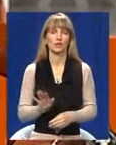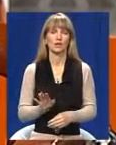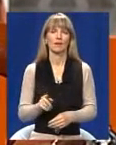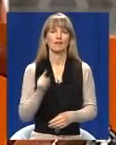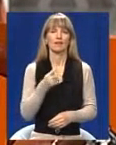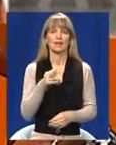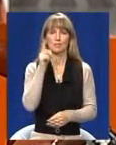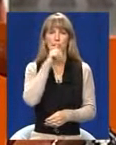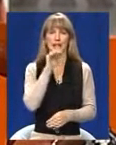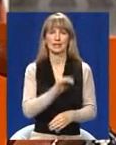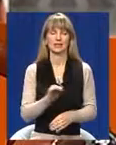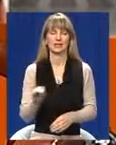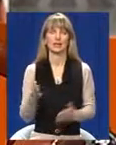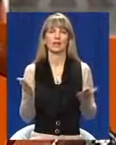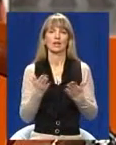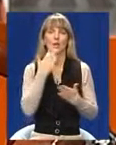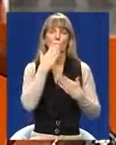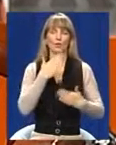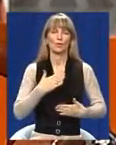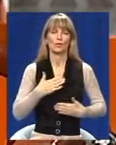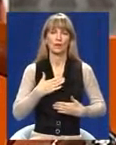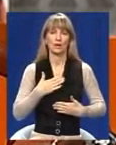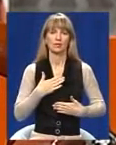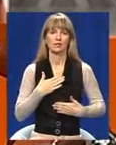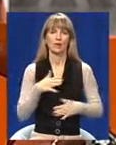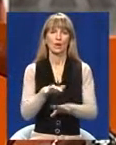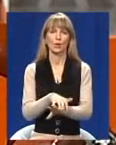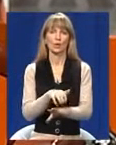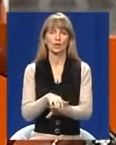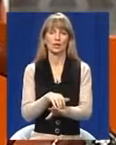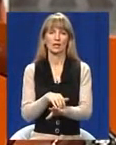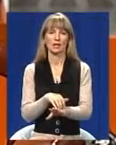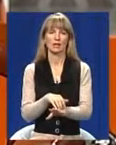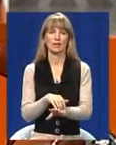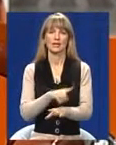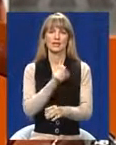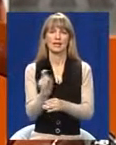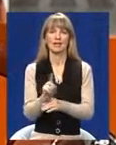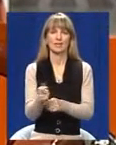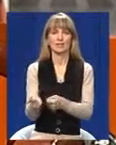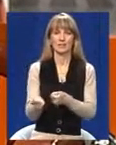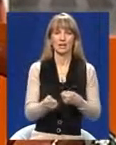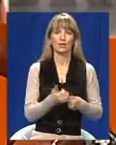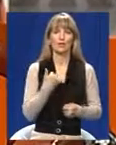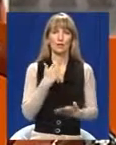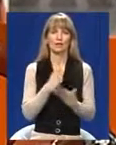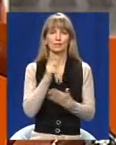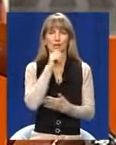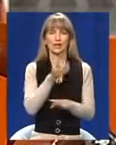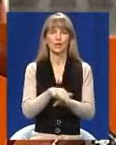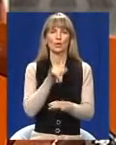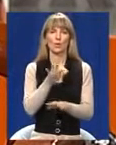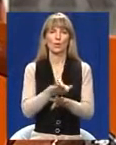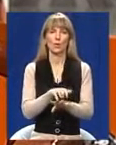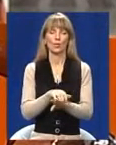для маленьких діток, які люблять котики за хвіст тягати. У мене якраз маленька сестричка є, у них там